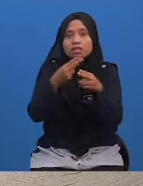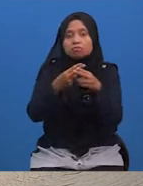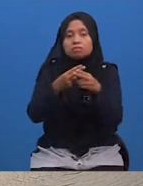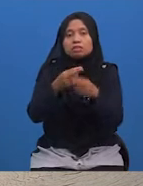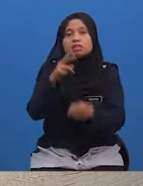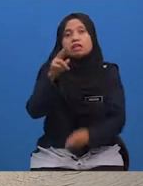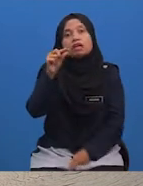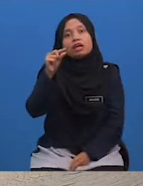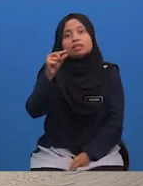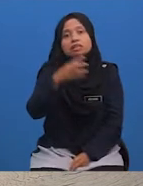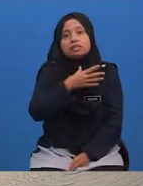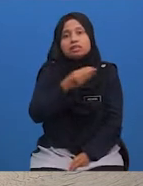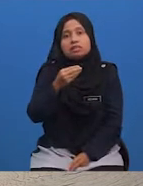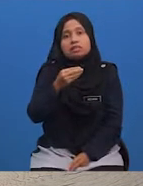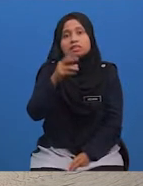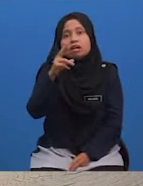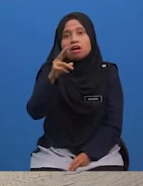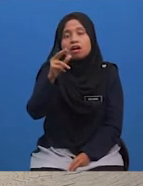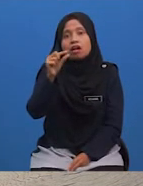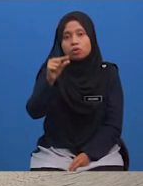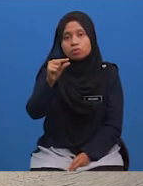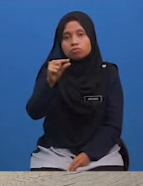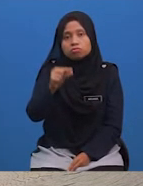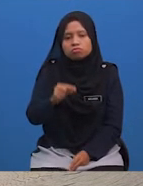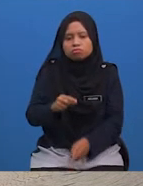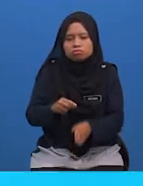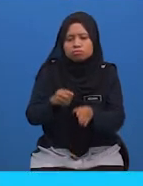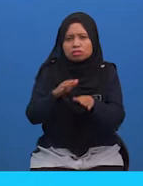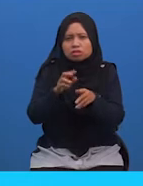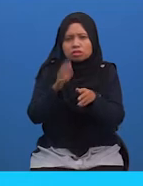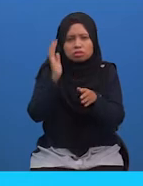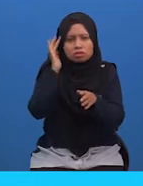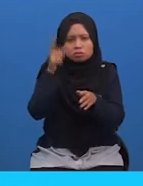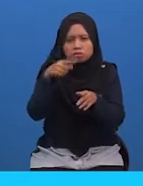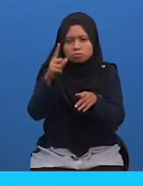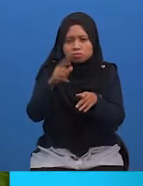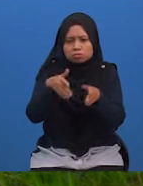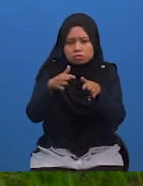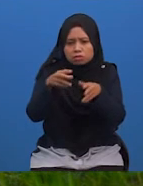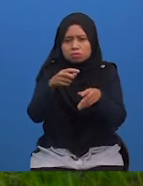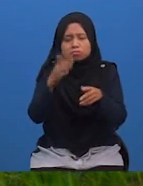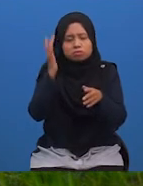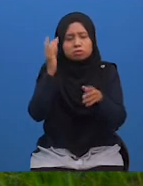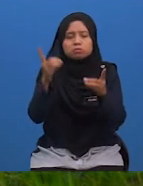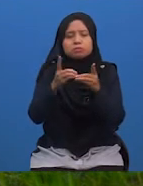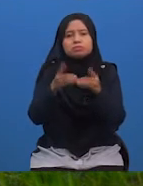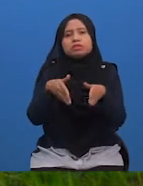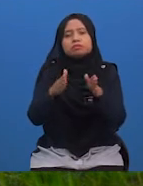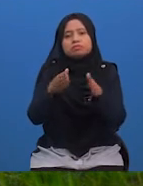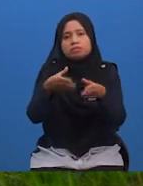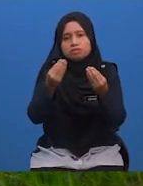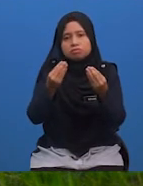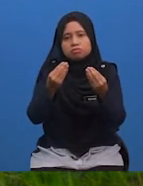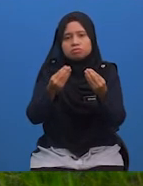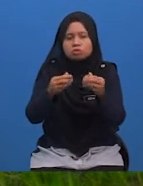Ranggi dan Sang Ranggu tersesat ketika terbang. Mereka berdua sudah